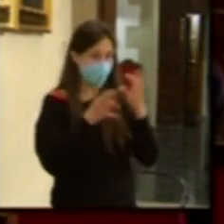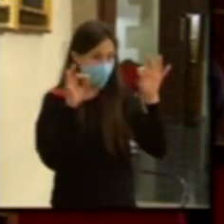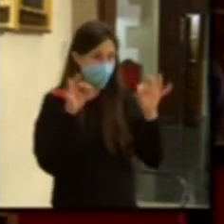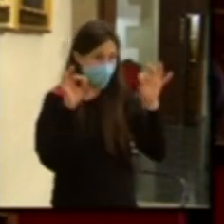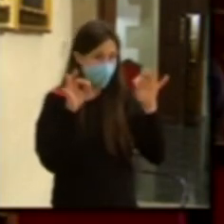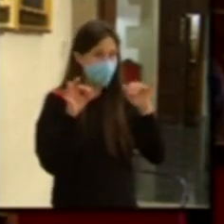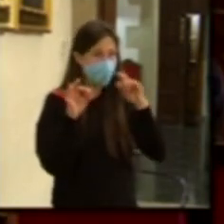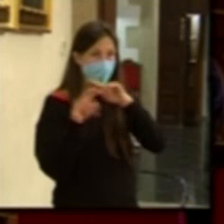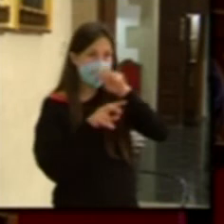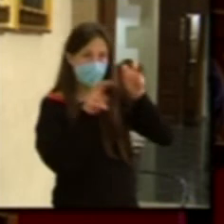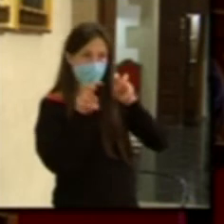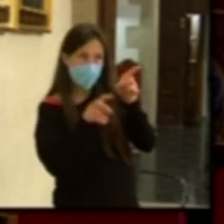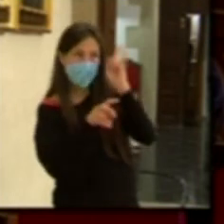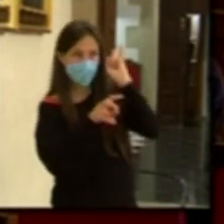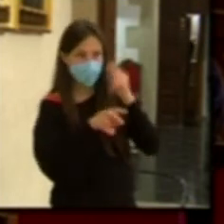trobar marit.